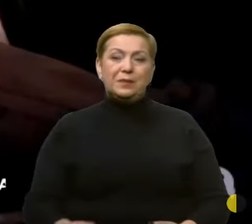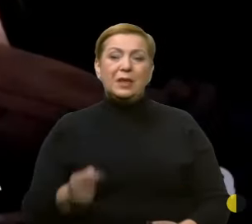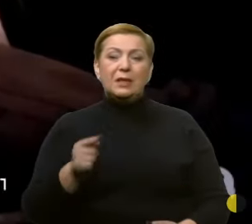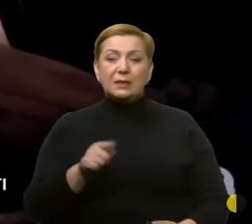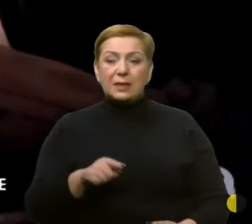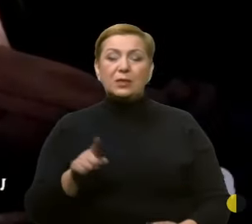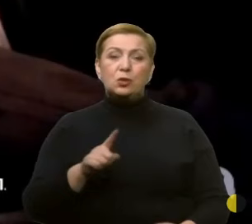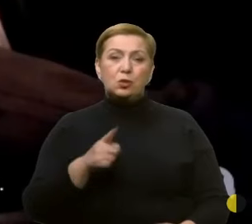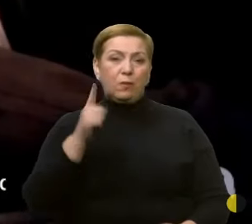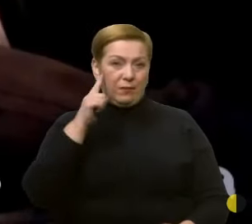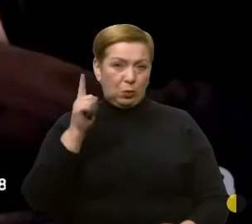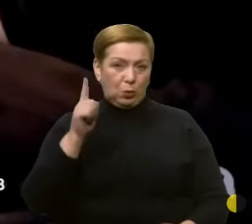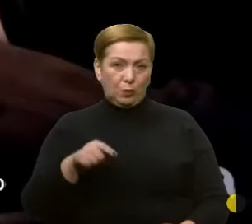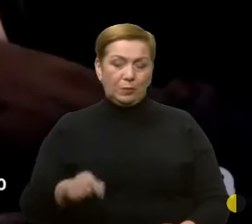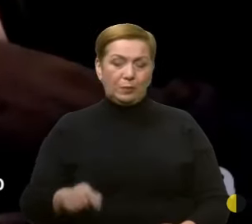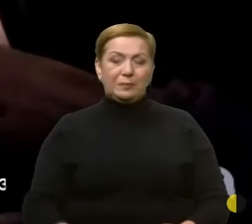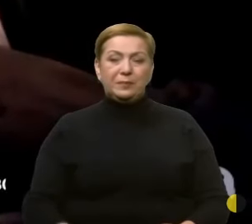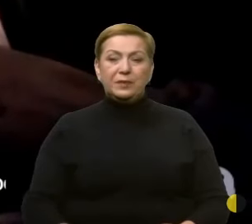мені відомо.